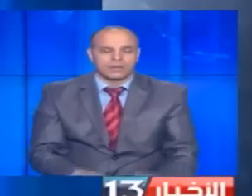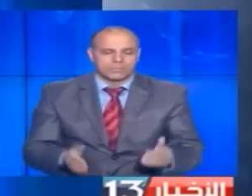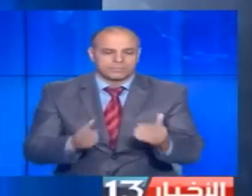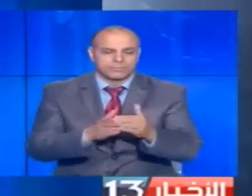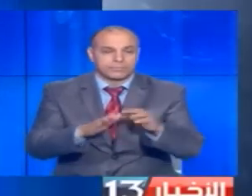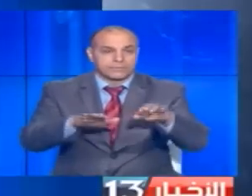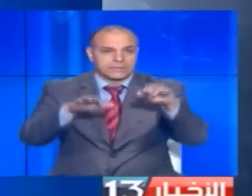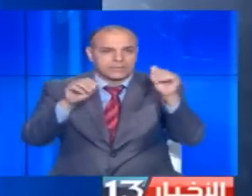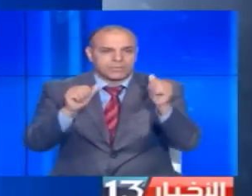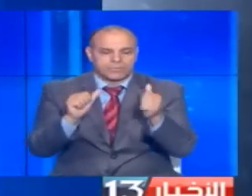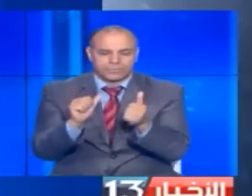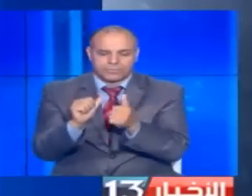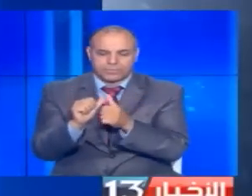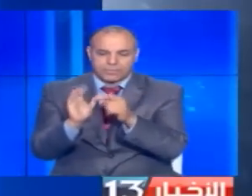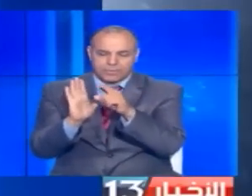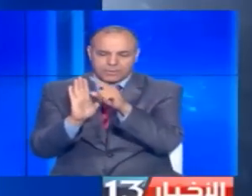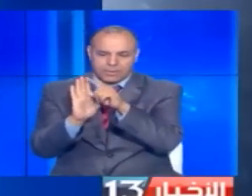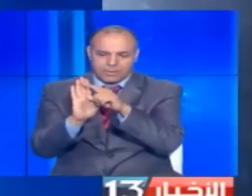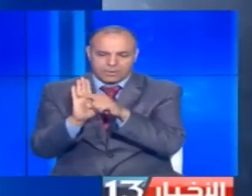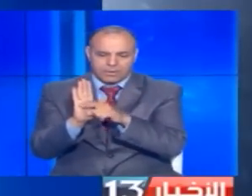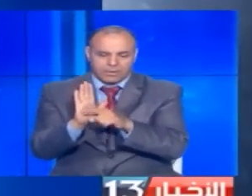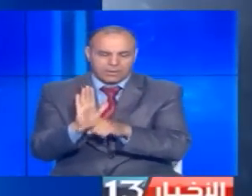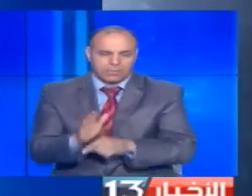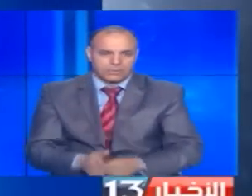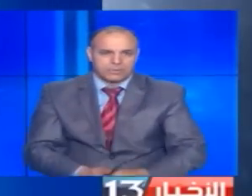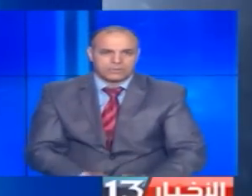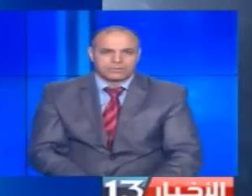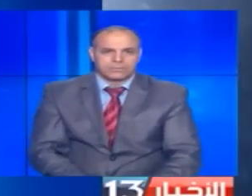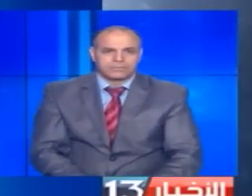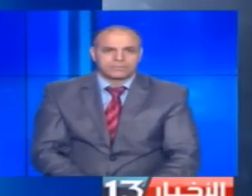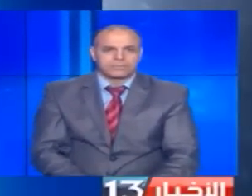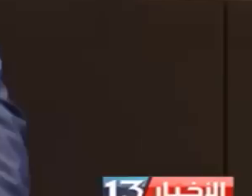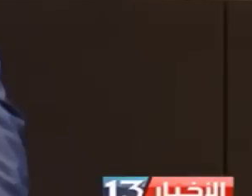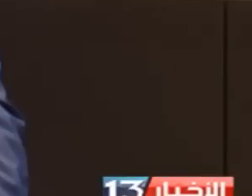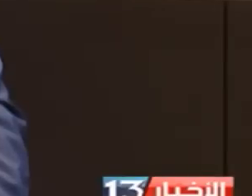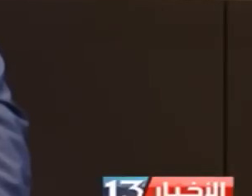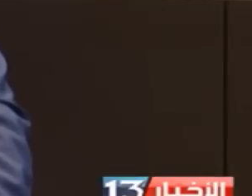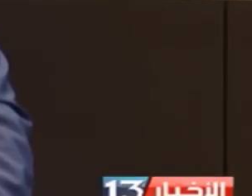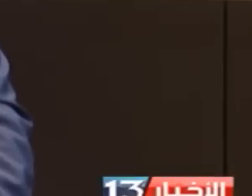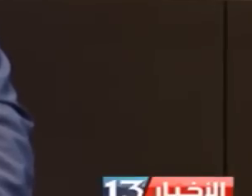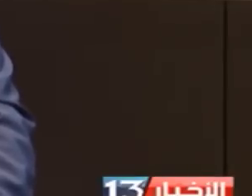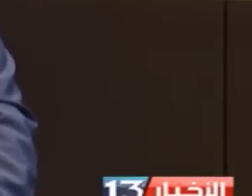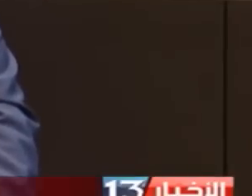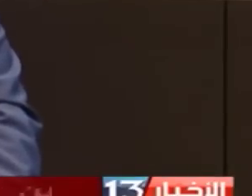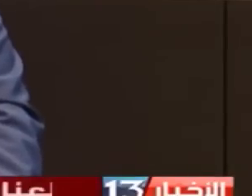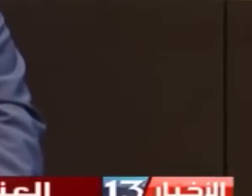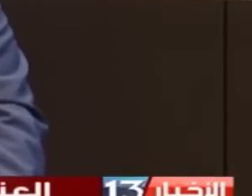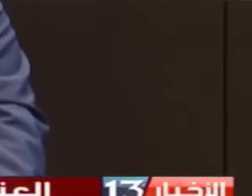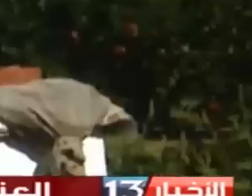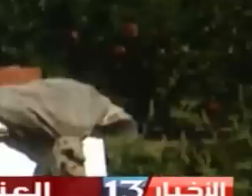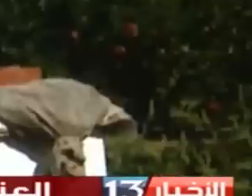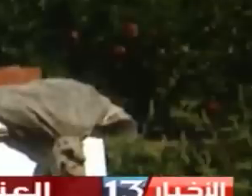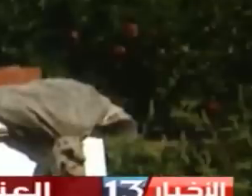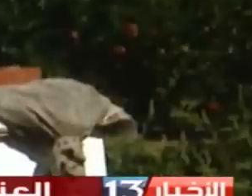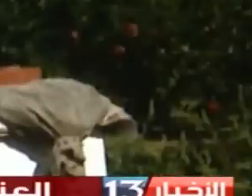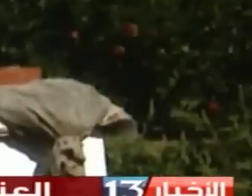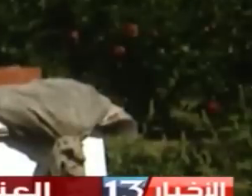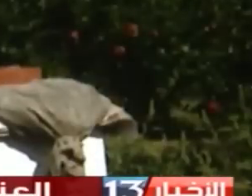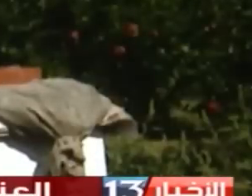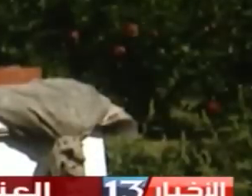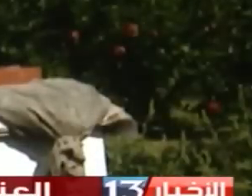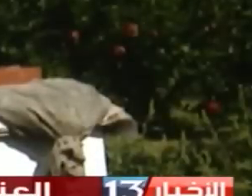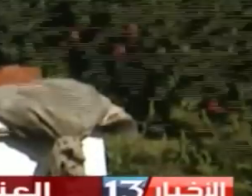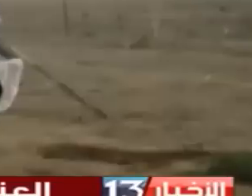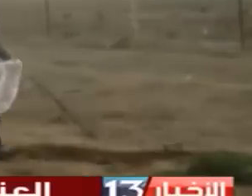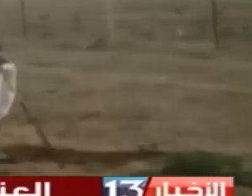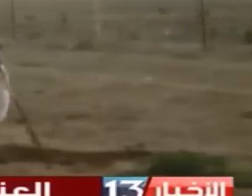ختام النشرة مشاهدينا، وهذا تذكير بأبرز عناوينها. رئيس الحكومة يعلن إجراءات لفائدة المرأة الريفية،